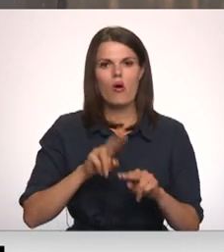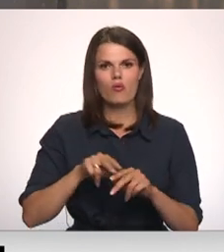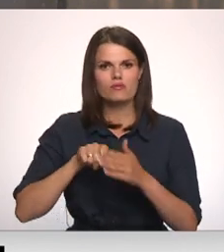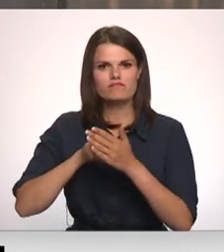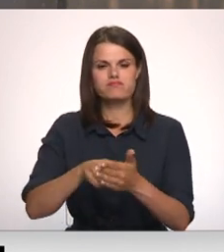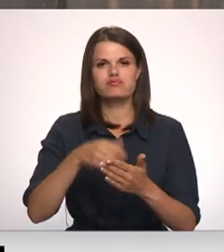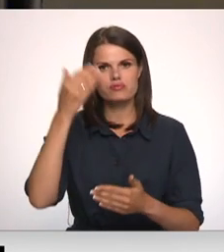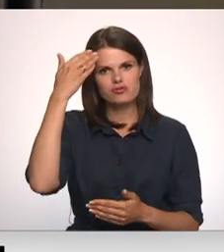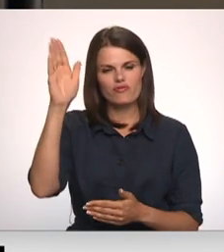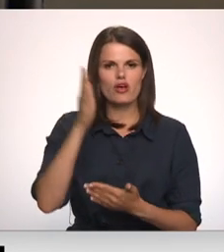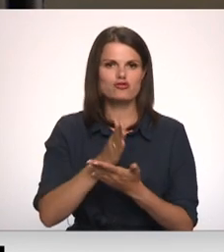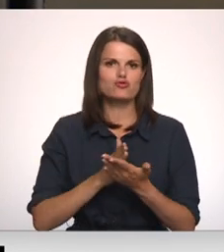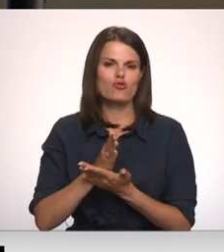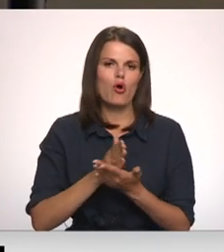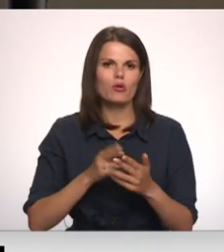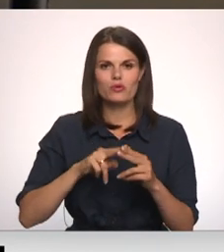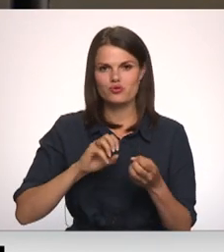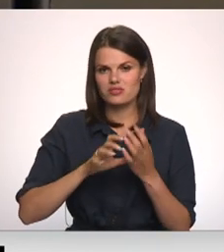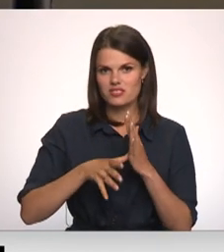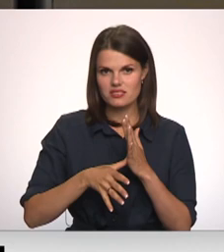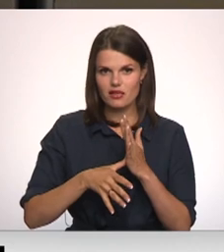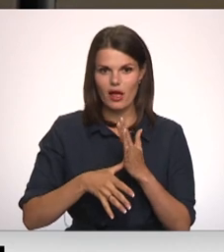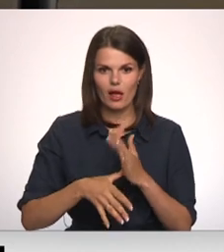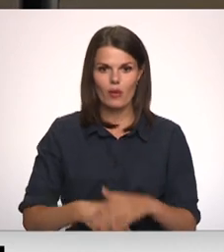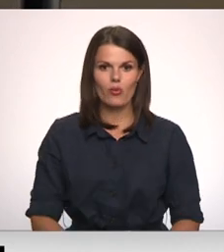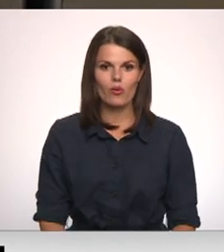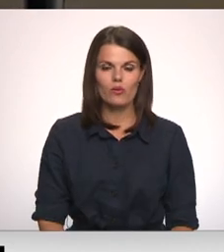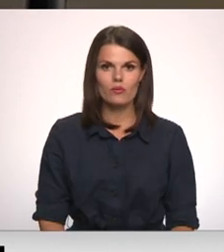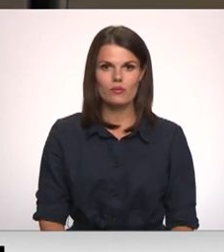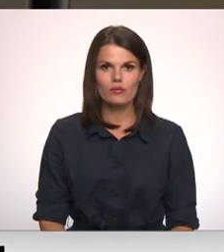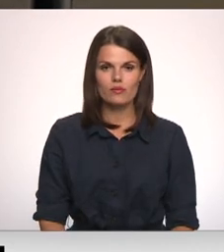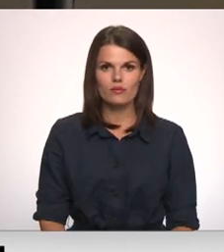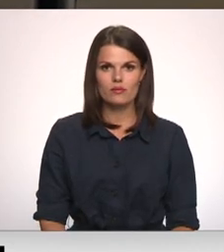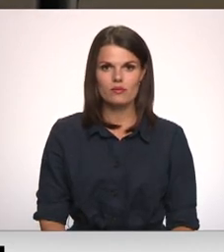svešas normas un sistēmu. Madara Līcīte, Māris Jurgensons, Latvijas televīzija.